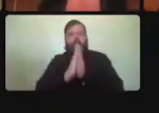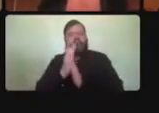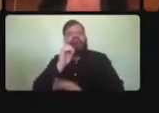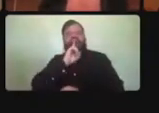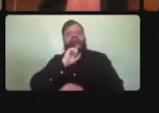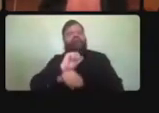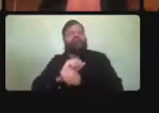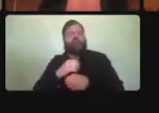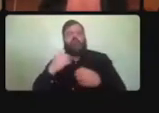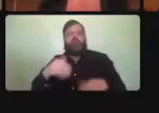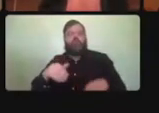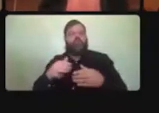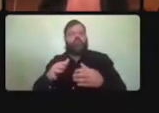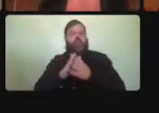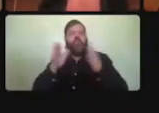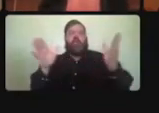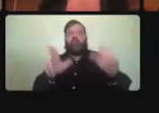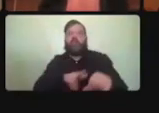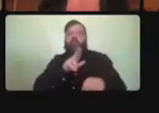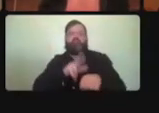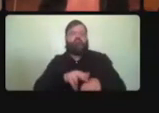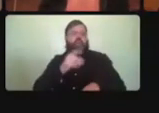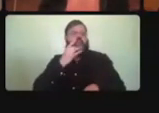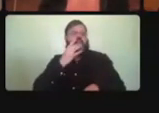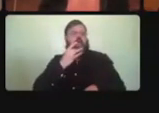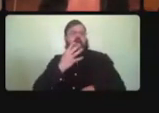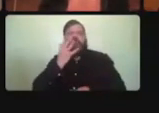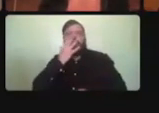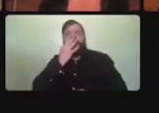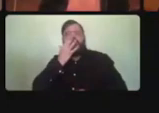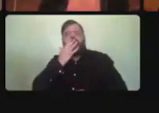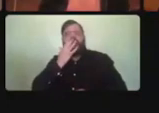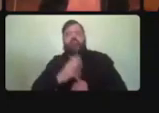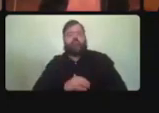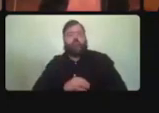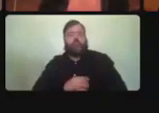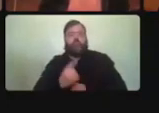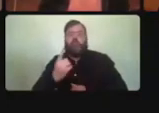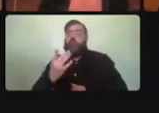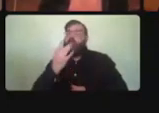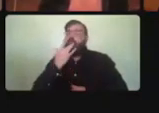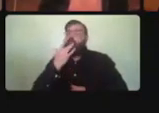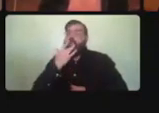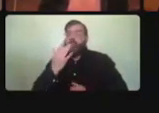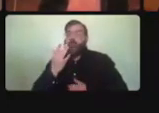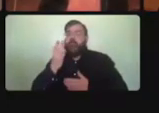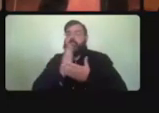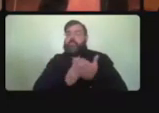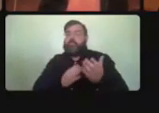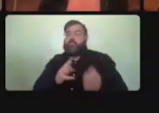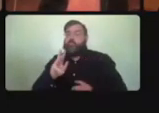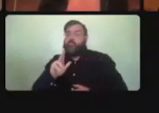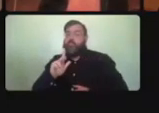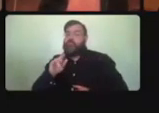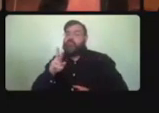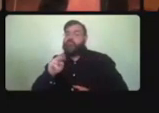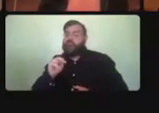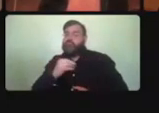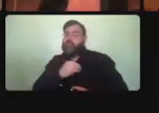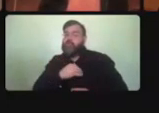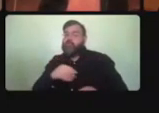Na kufikia sasa tunaona ya kuwa tuna madirisha makubwa yanayoleta mwanga wa kutosha.